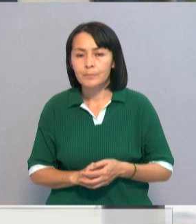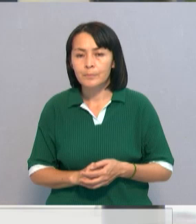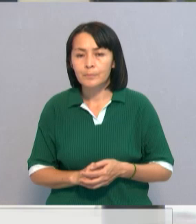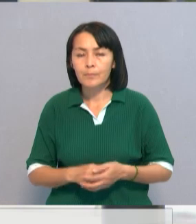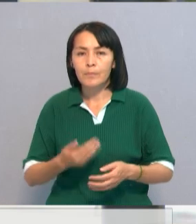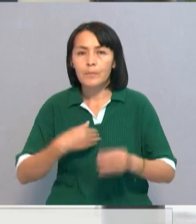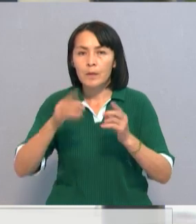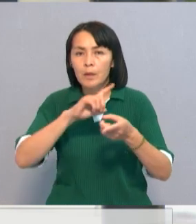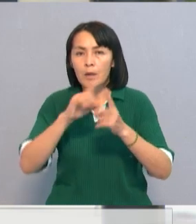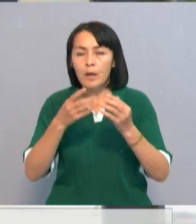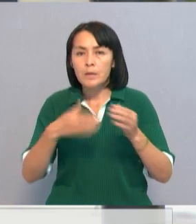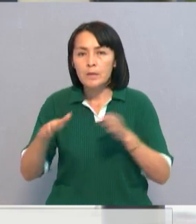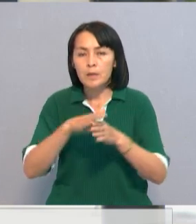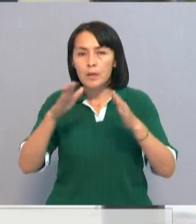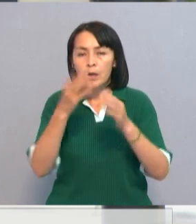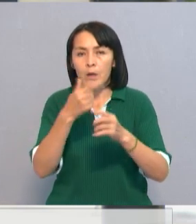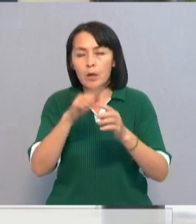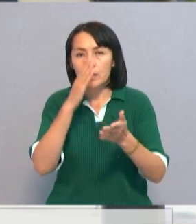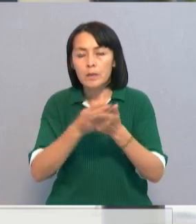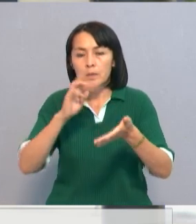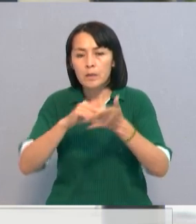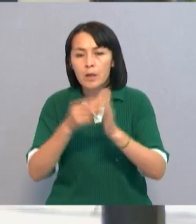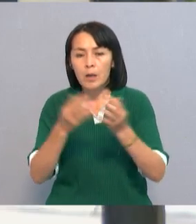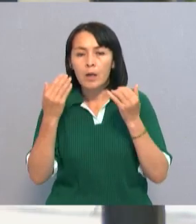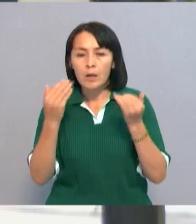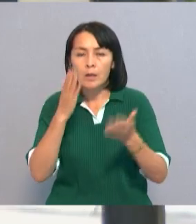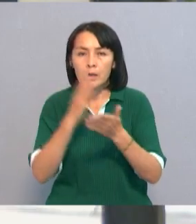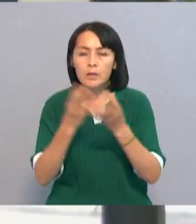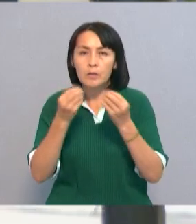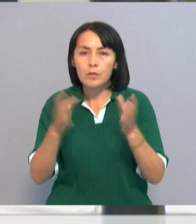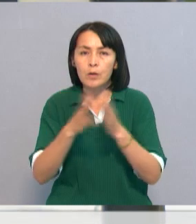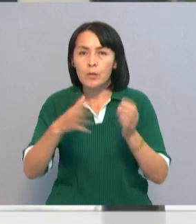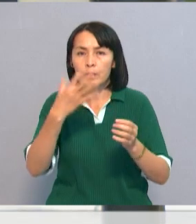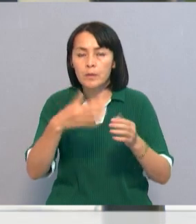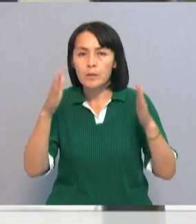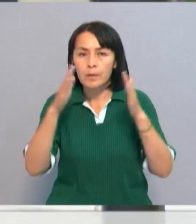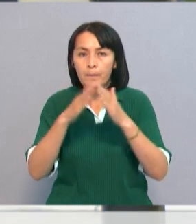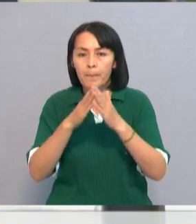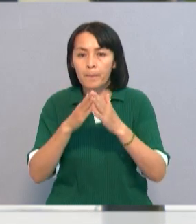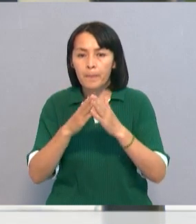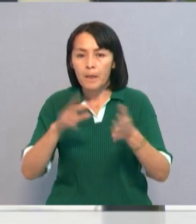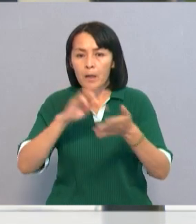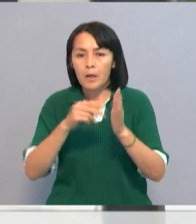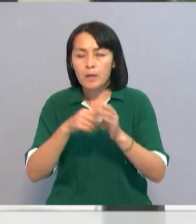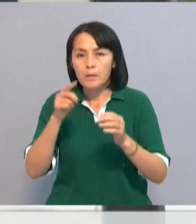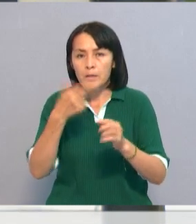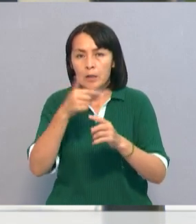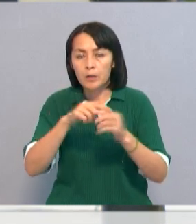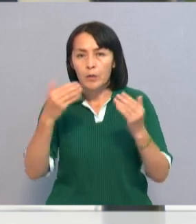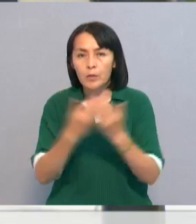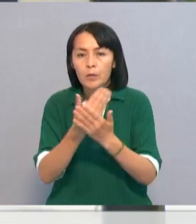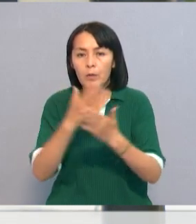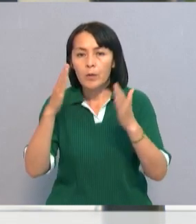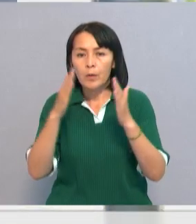Мы занимаемся охватом всех домов, которые есть в плане. Оказывается, есть еще около 50 домов, не вошедшие в план. Все эти новые дома,